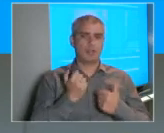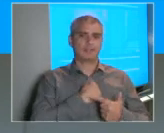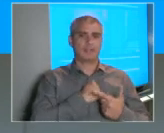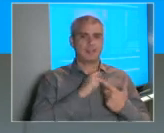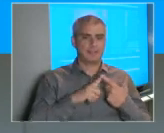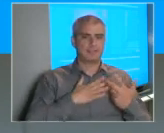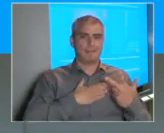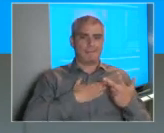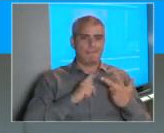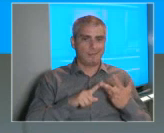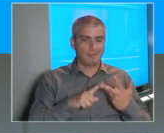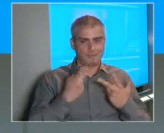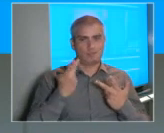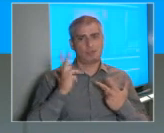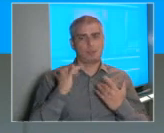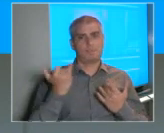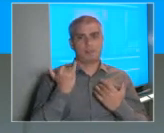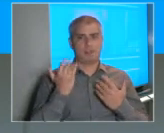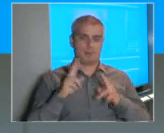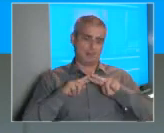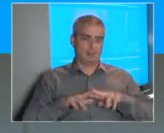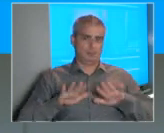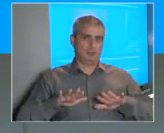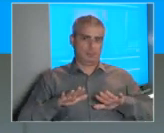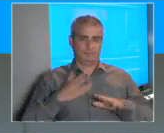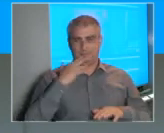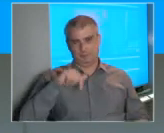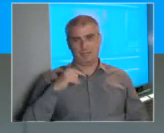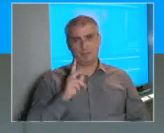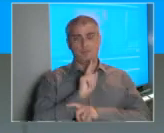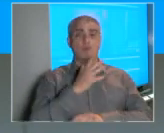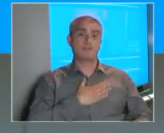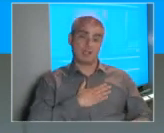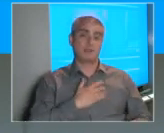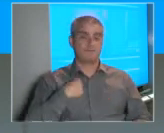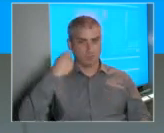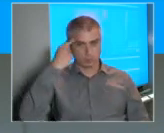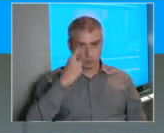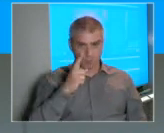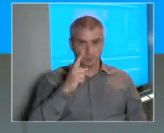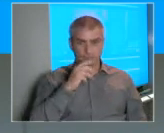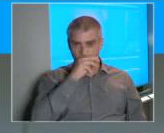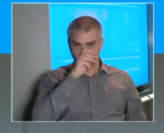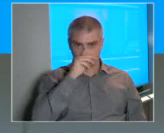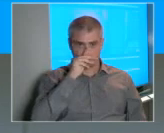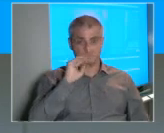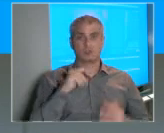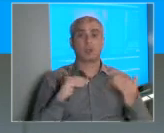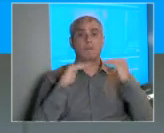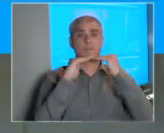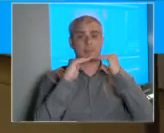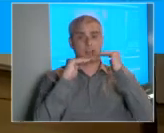דתיות, חגים, אז יותר נוטות להישאר. להיות בארץ בחגים, ואנחנו יודעים שיש מתאם